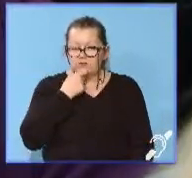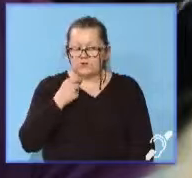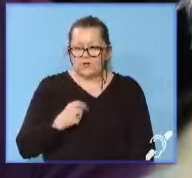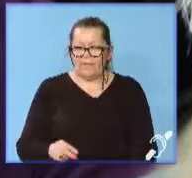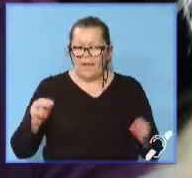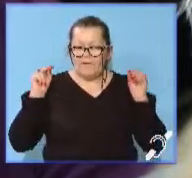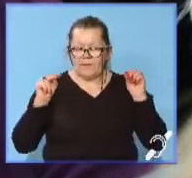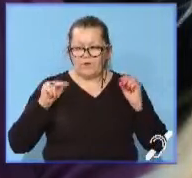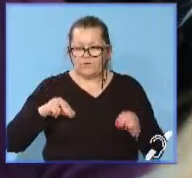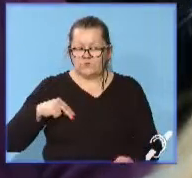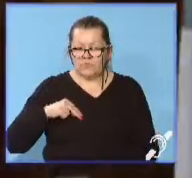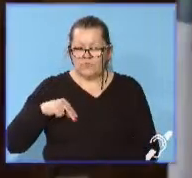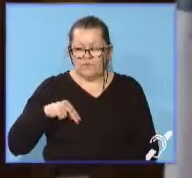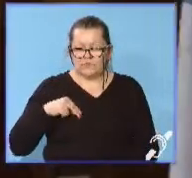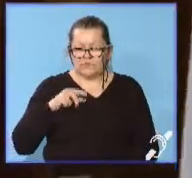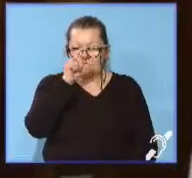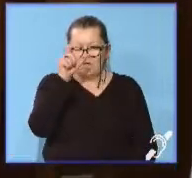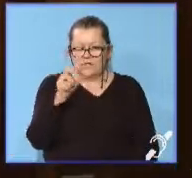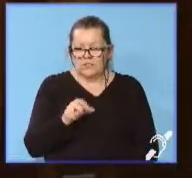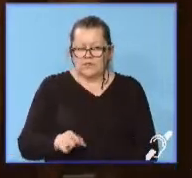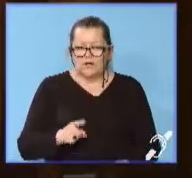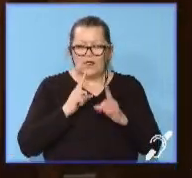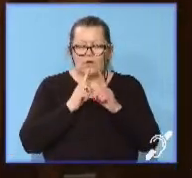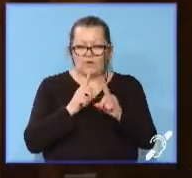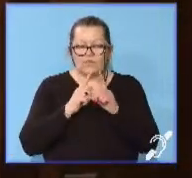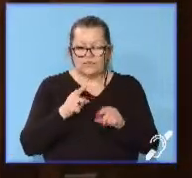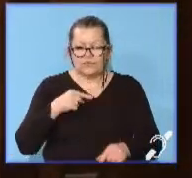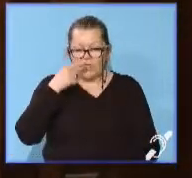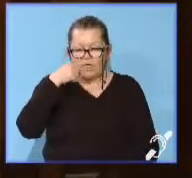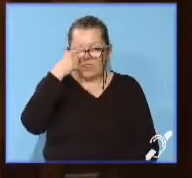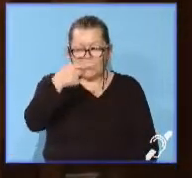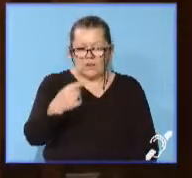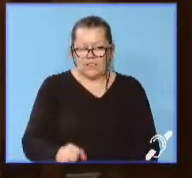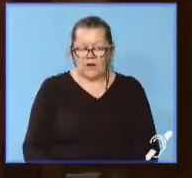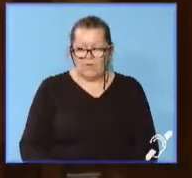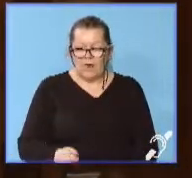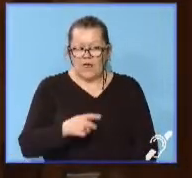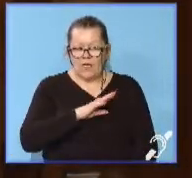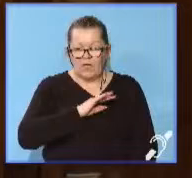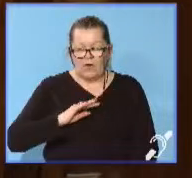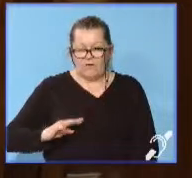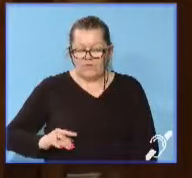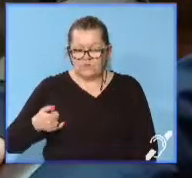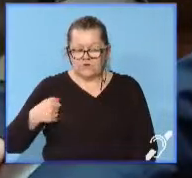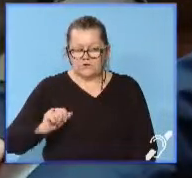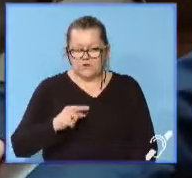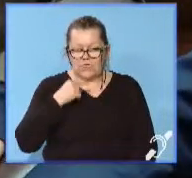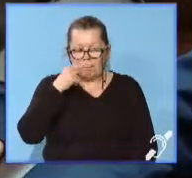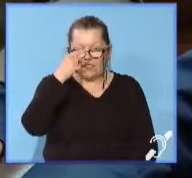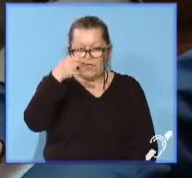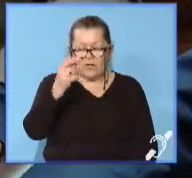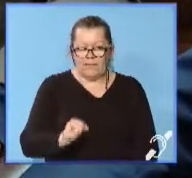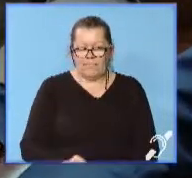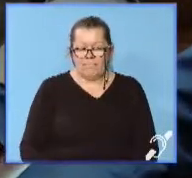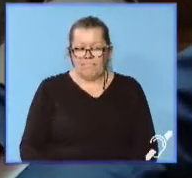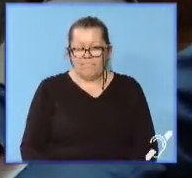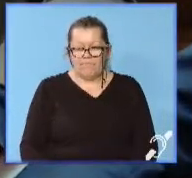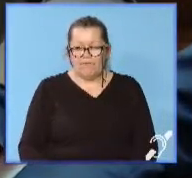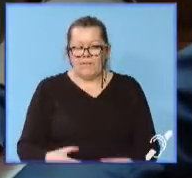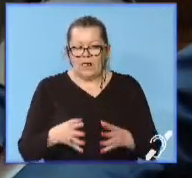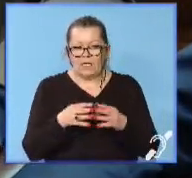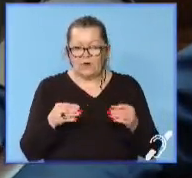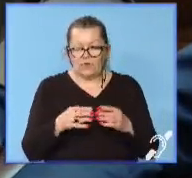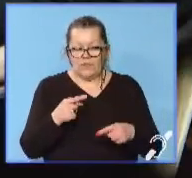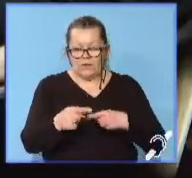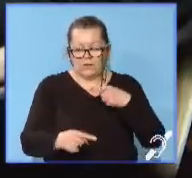profesor la universități din Italia Ținând cursuri atât de limba și literatura franceză cât și de limba și literatura română și